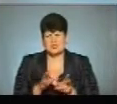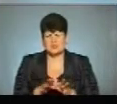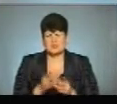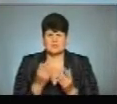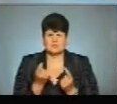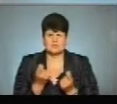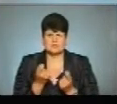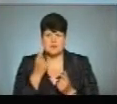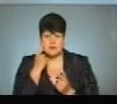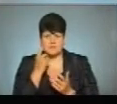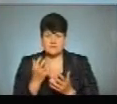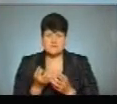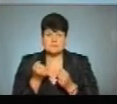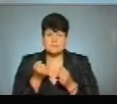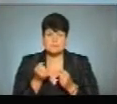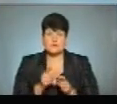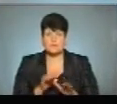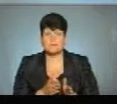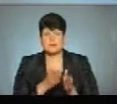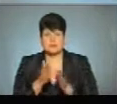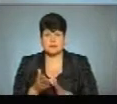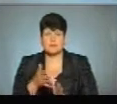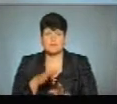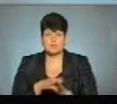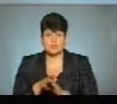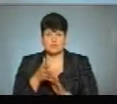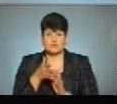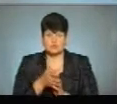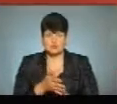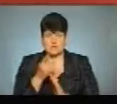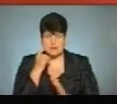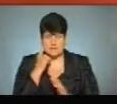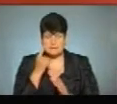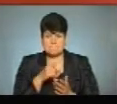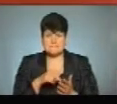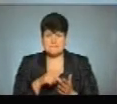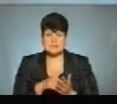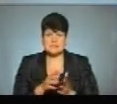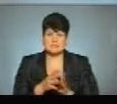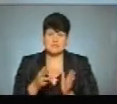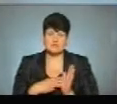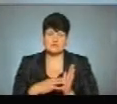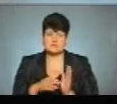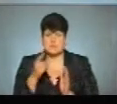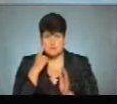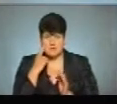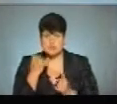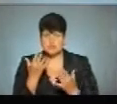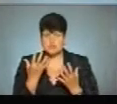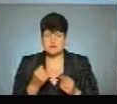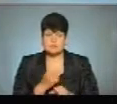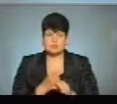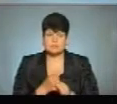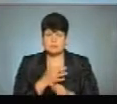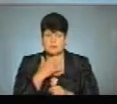набрати невелику кількість балів для того, щоб прийти в рейтинг абсолютно прозорі міста. Тобто це ті міста, які набирають більше 80 балів. На сьогоднішній день ми